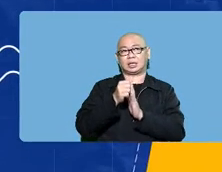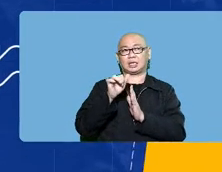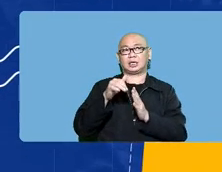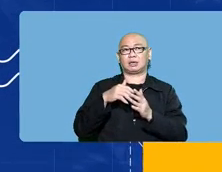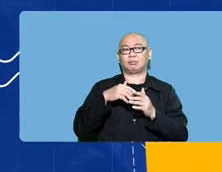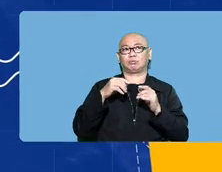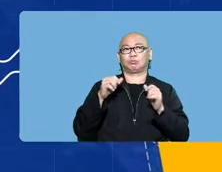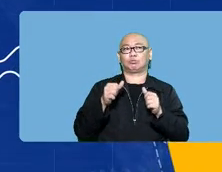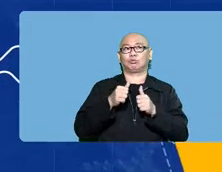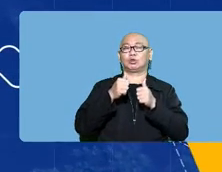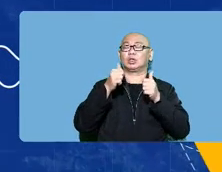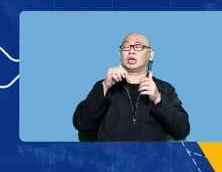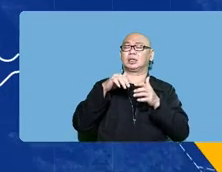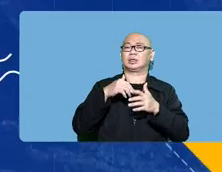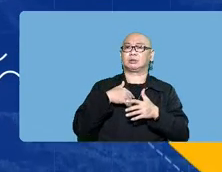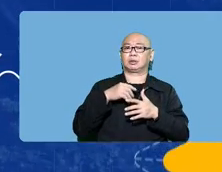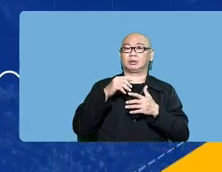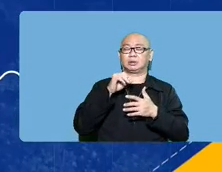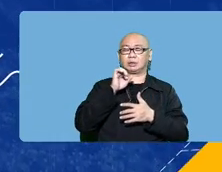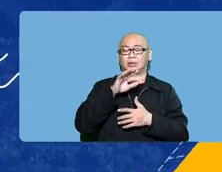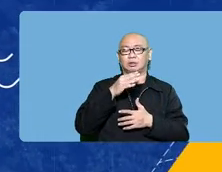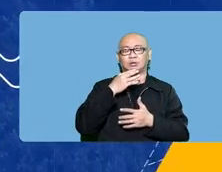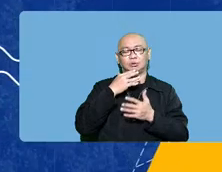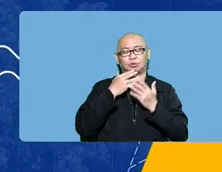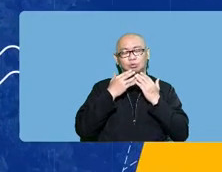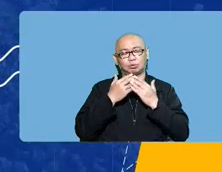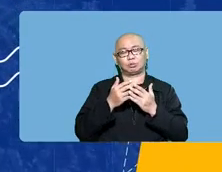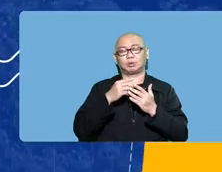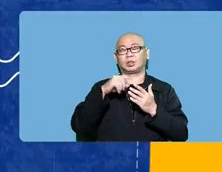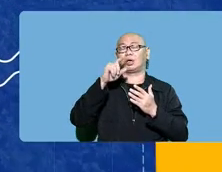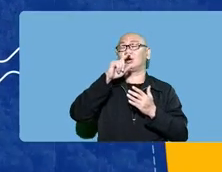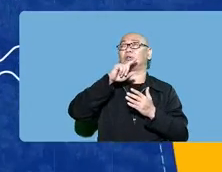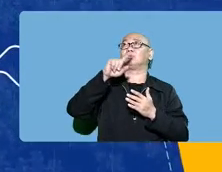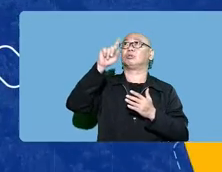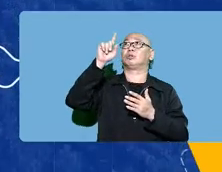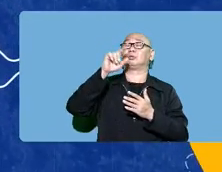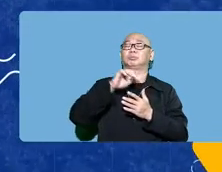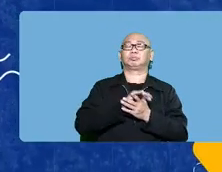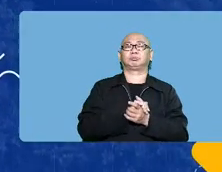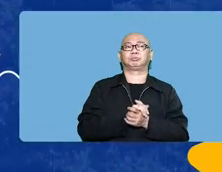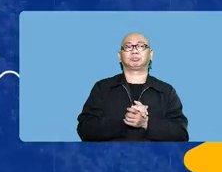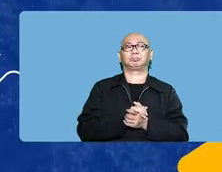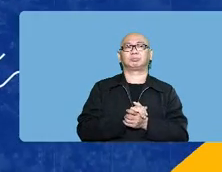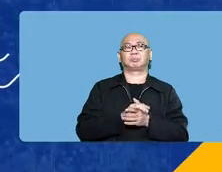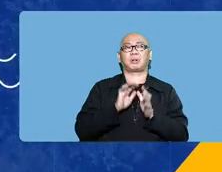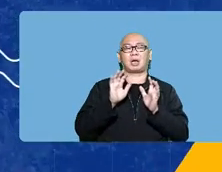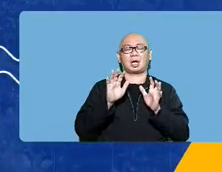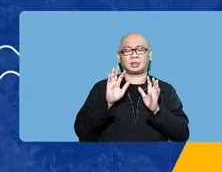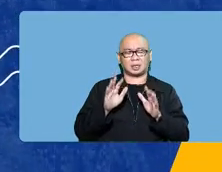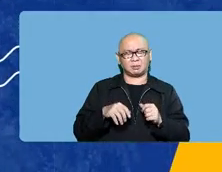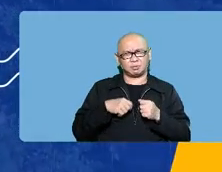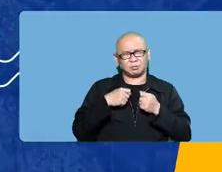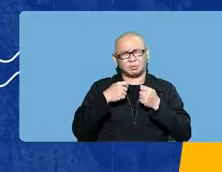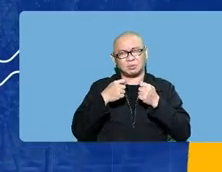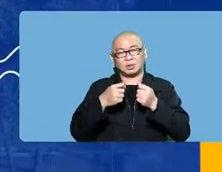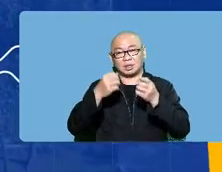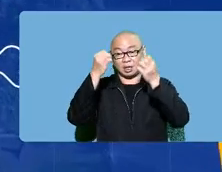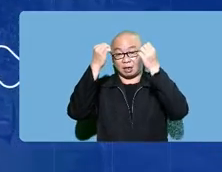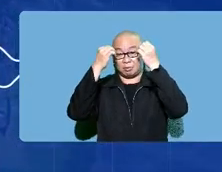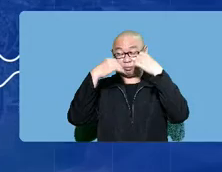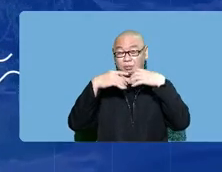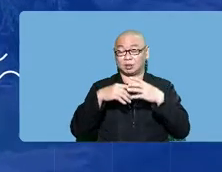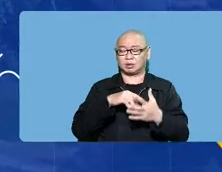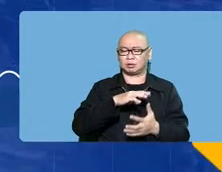ini, perkenankanlah saya mengucapkan syukur kehadirat Allah Subhanahu wa Ta'ala yang banyak memberikan rahmat, hidayah, dan